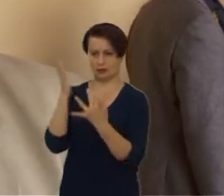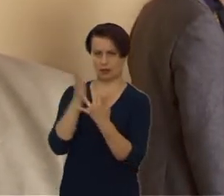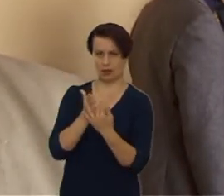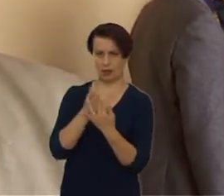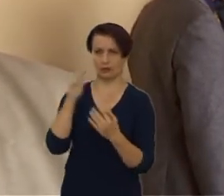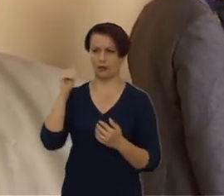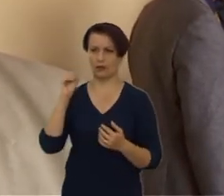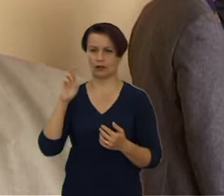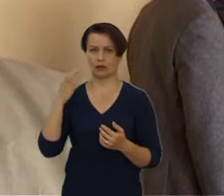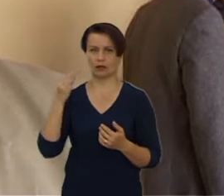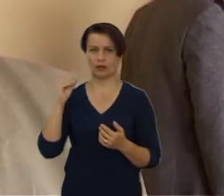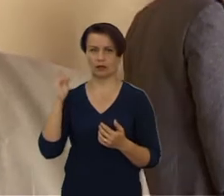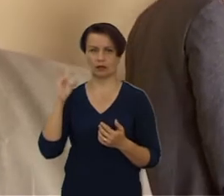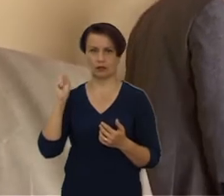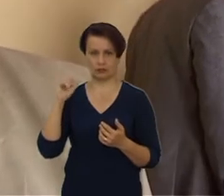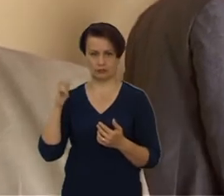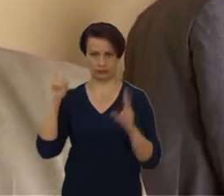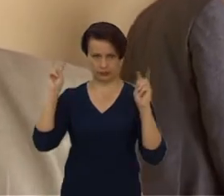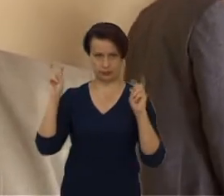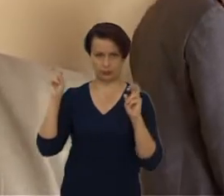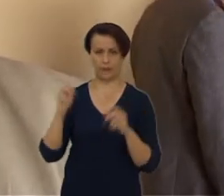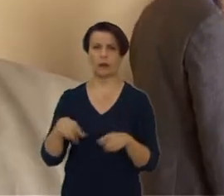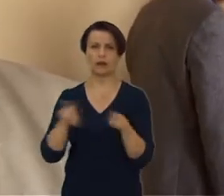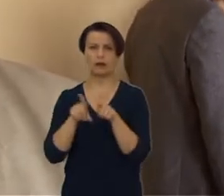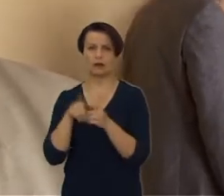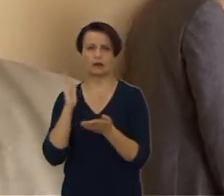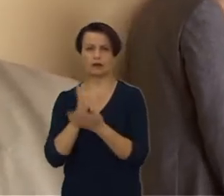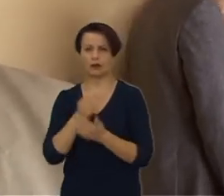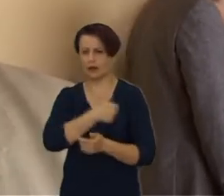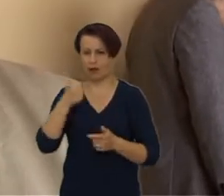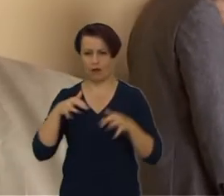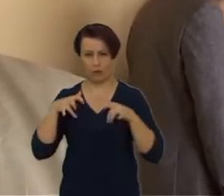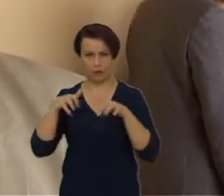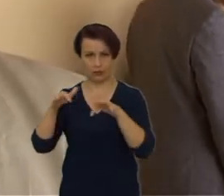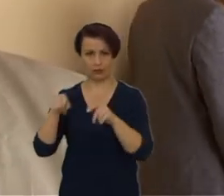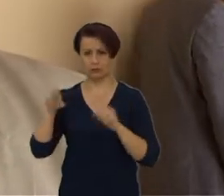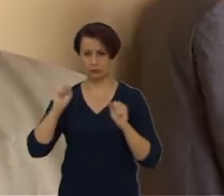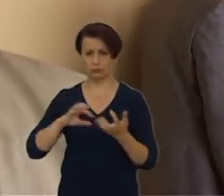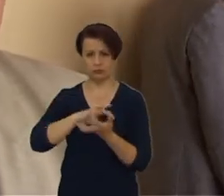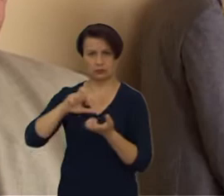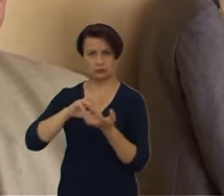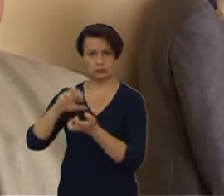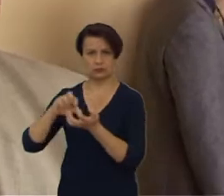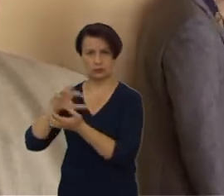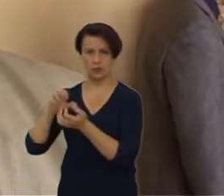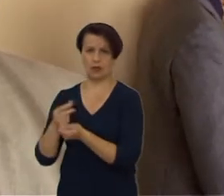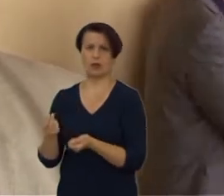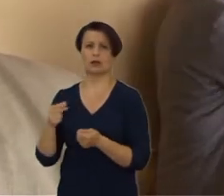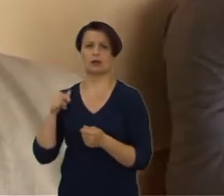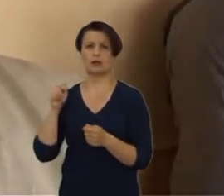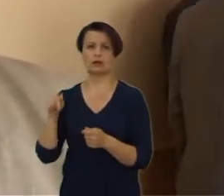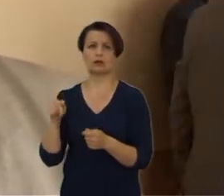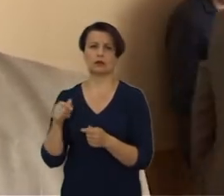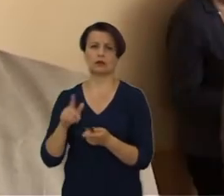vadinam dalį fermentų, reiškia taip, arba dalis tiesiai įvedama mikroflora, reiškia, kuri būtent suvalgo arba